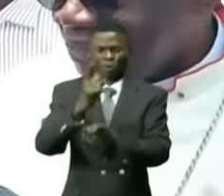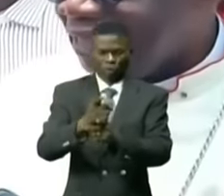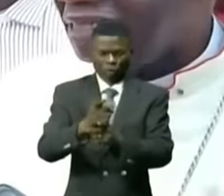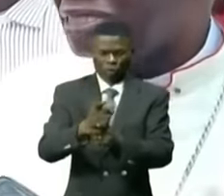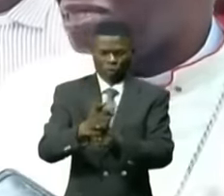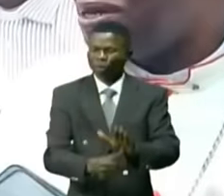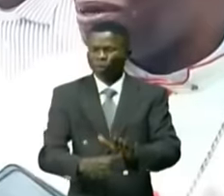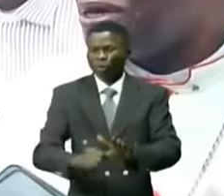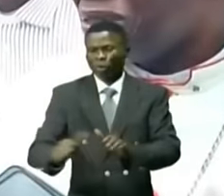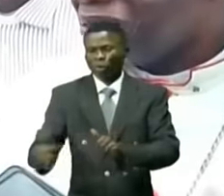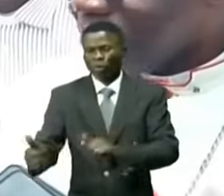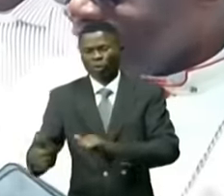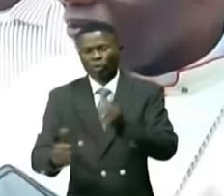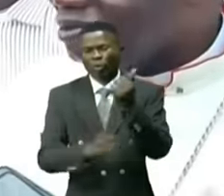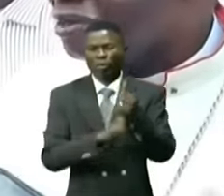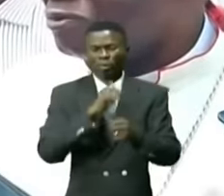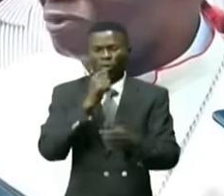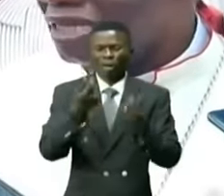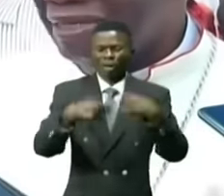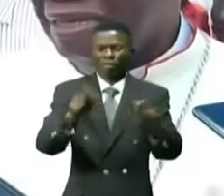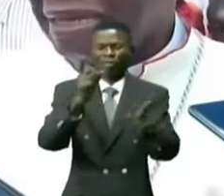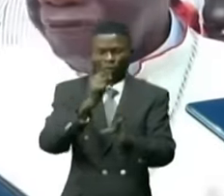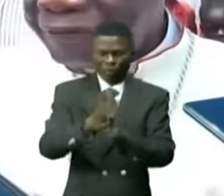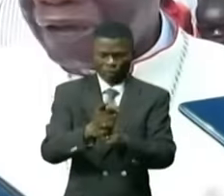ce que vous dites.